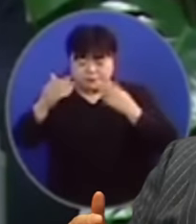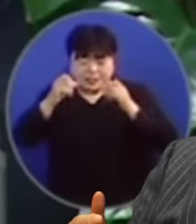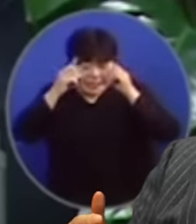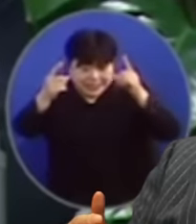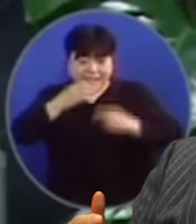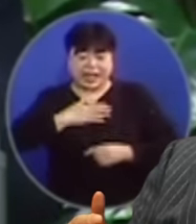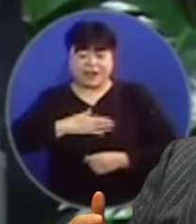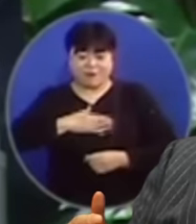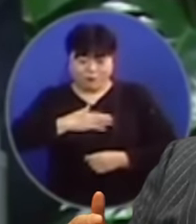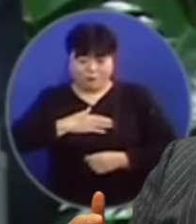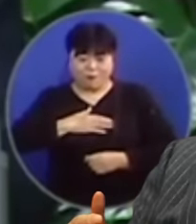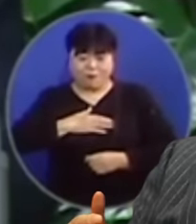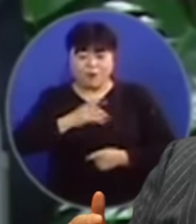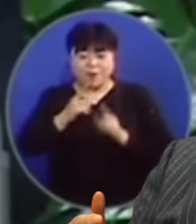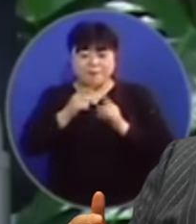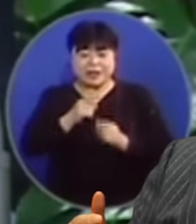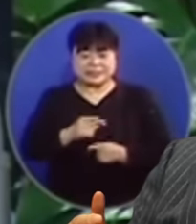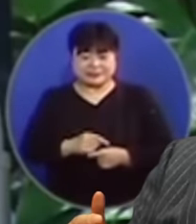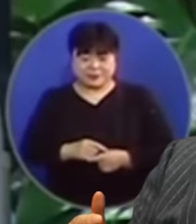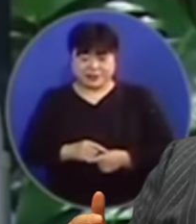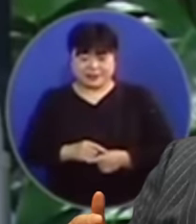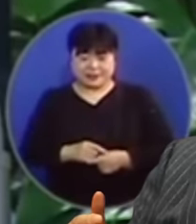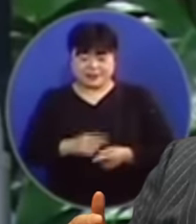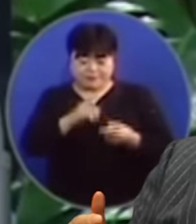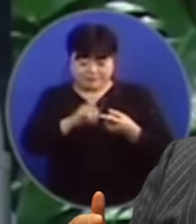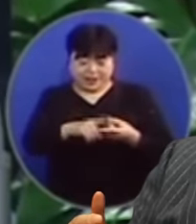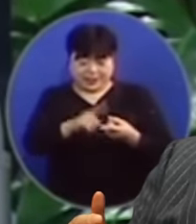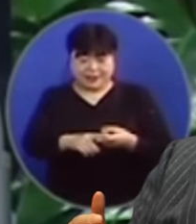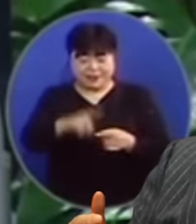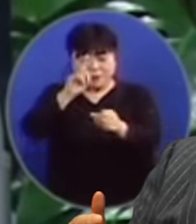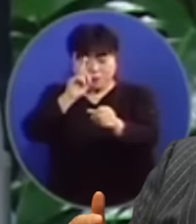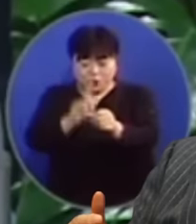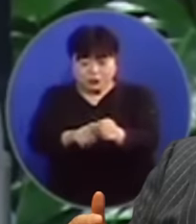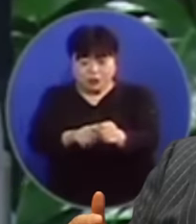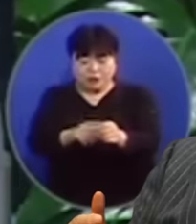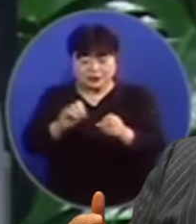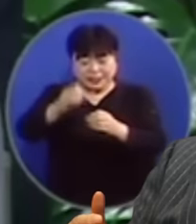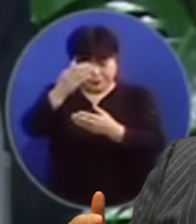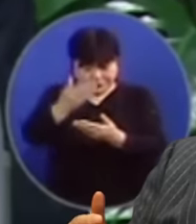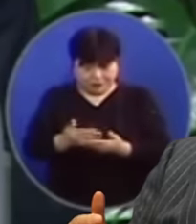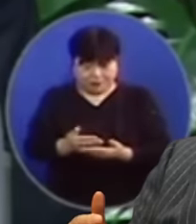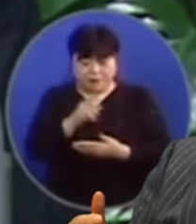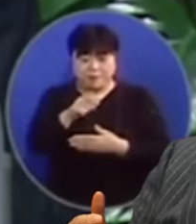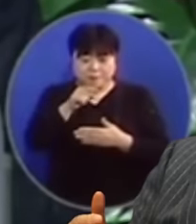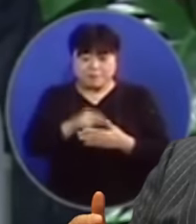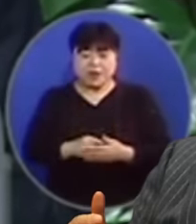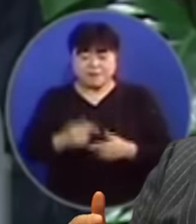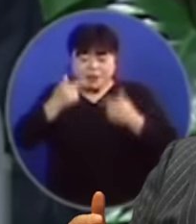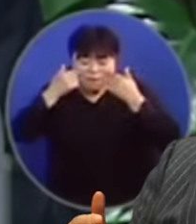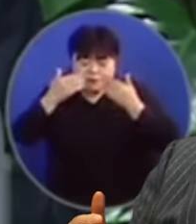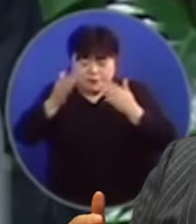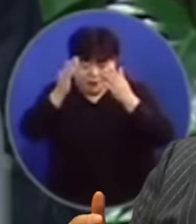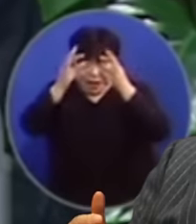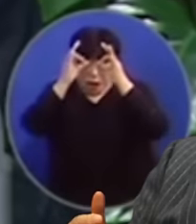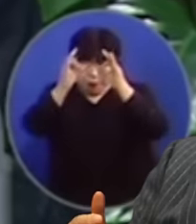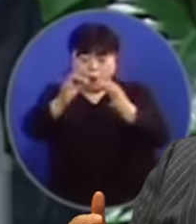알고 그 말씀에 입각해서 내 목적이 응답된 것을 마음속에 분명히